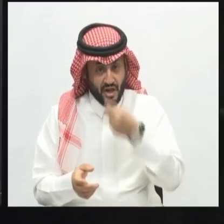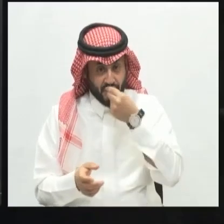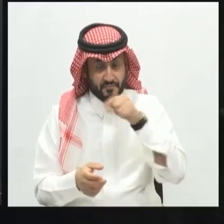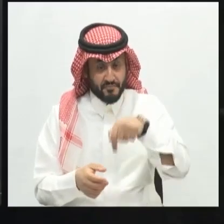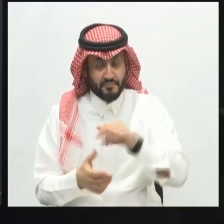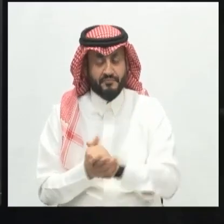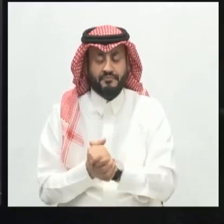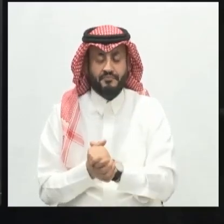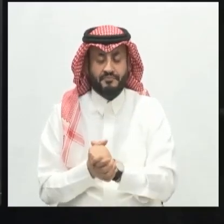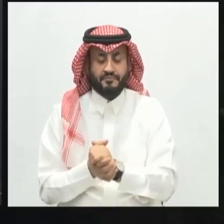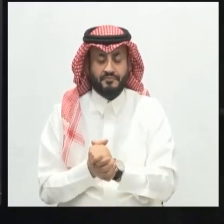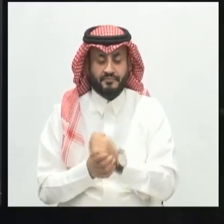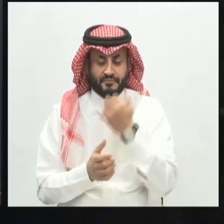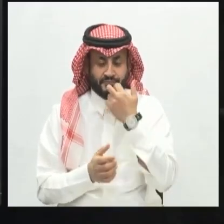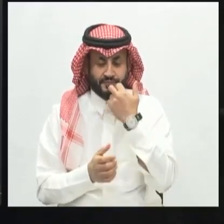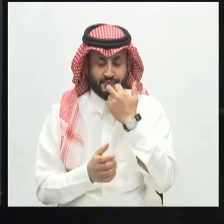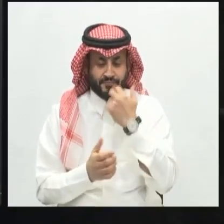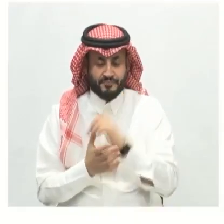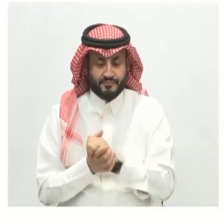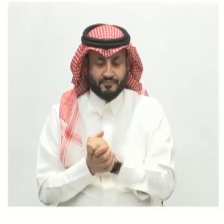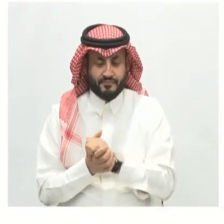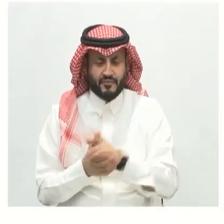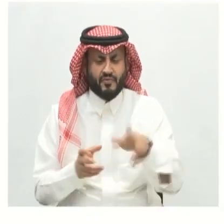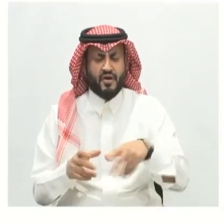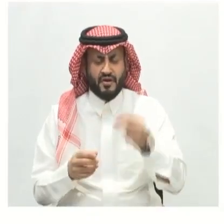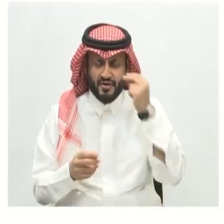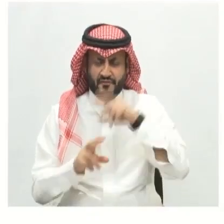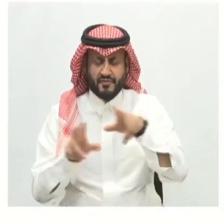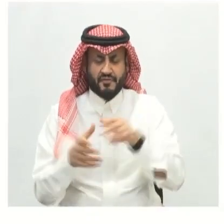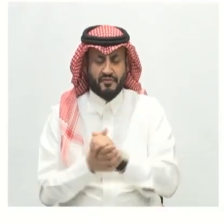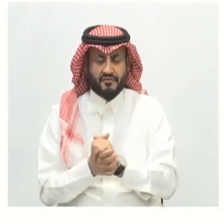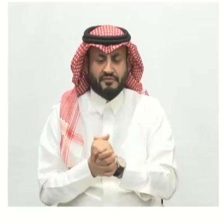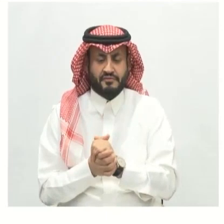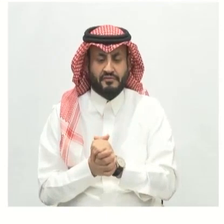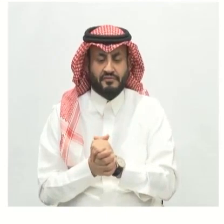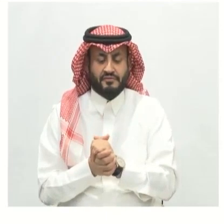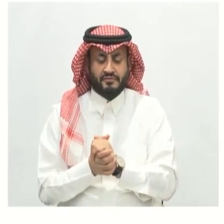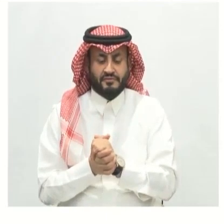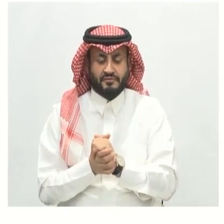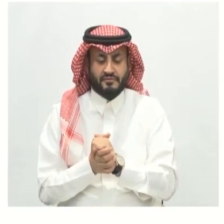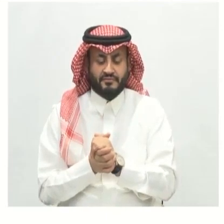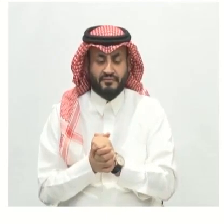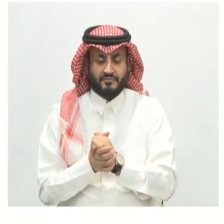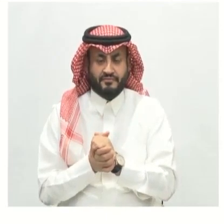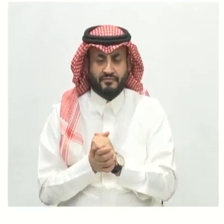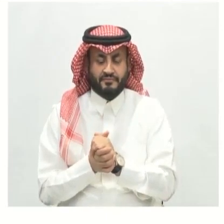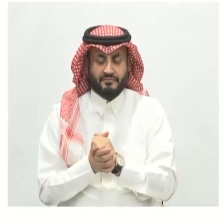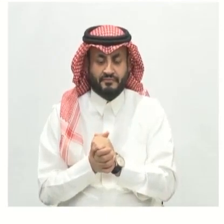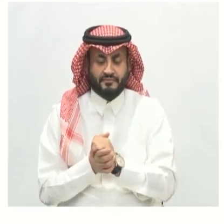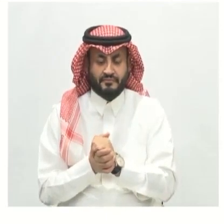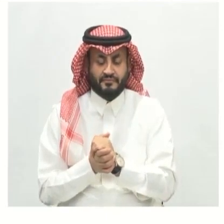الطعام بارك الله فيكم فهنا نتعرف سويا كن مراعيا للذوق العام في مجالات